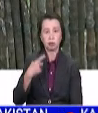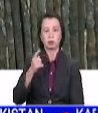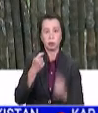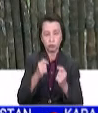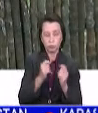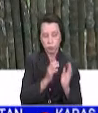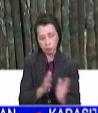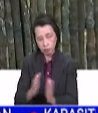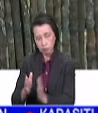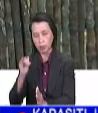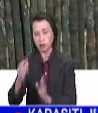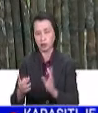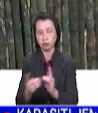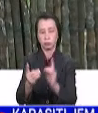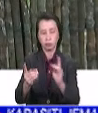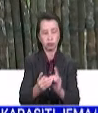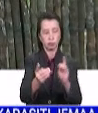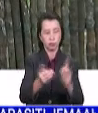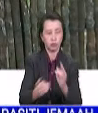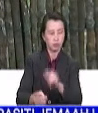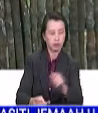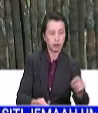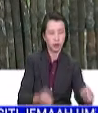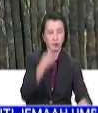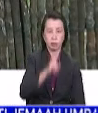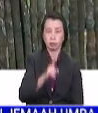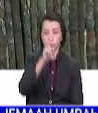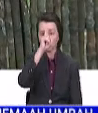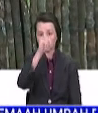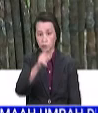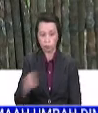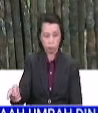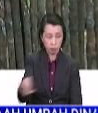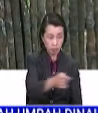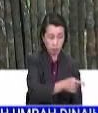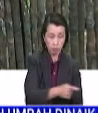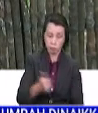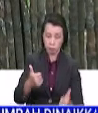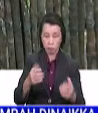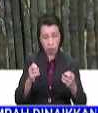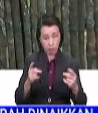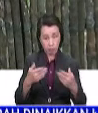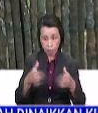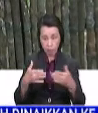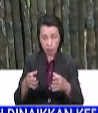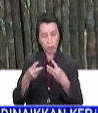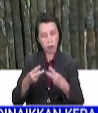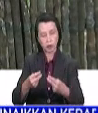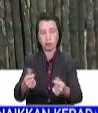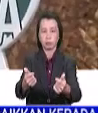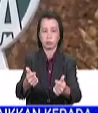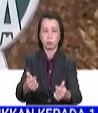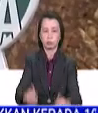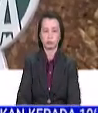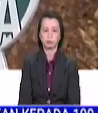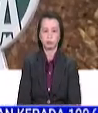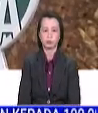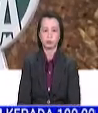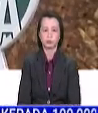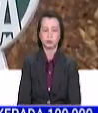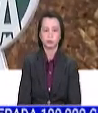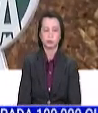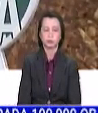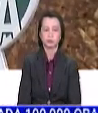nama kamu jemput dengan mereka Mike ini untuk kami memastikan perjalanan off semua itu dapat berjalan dengan lancar